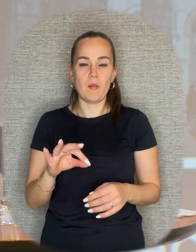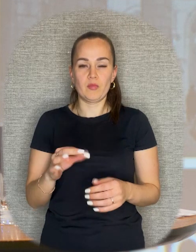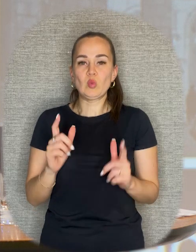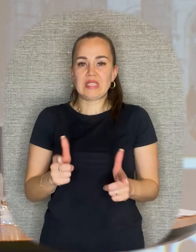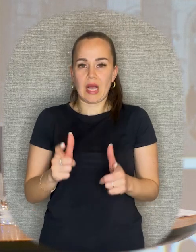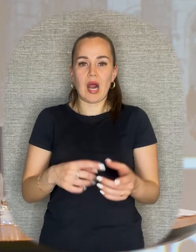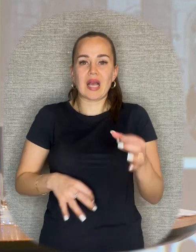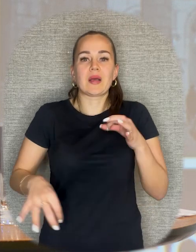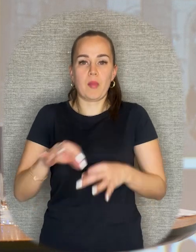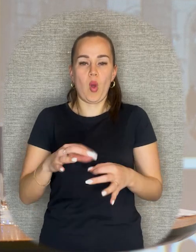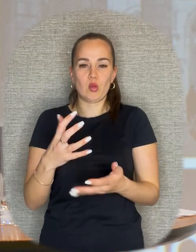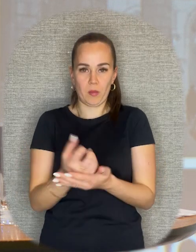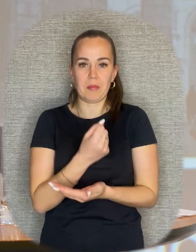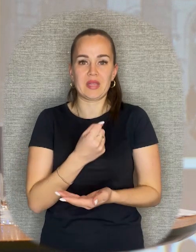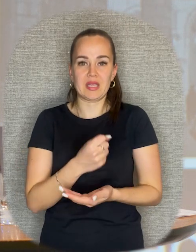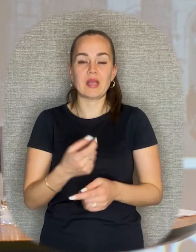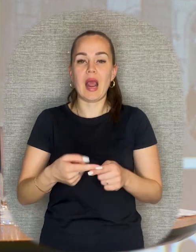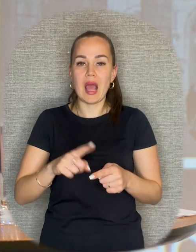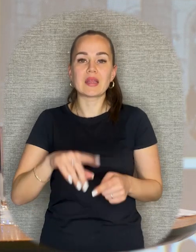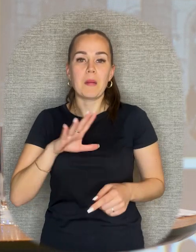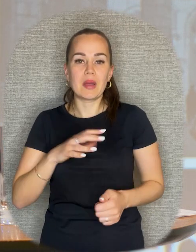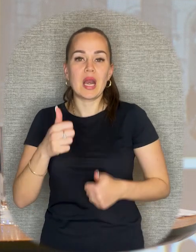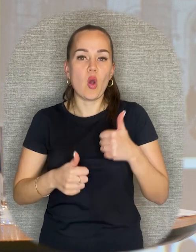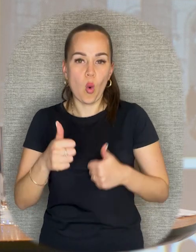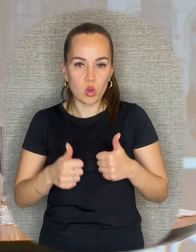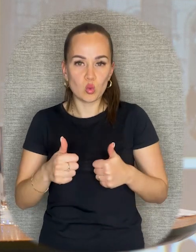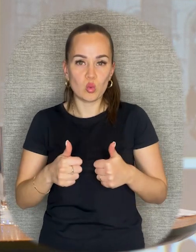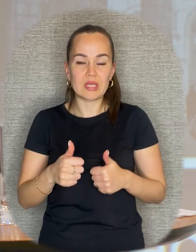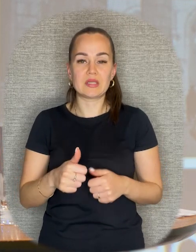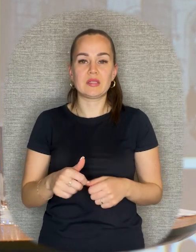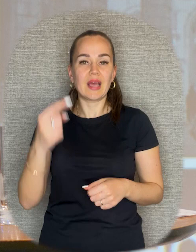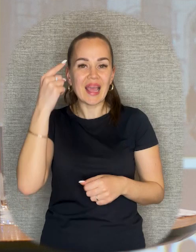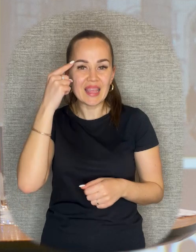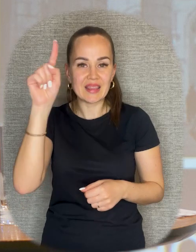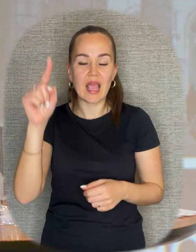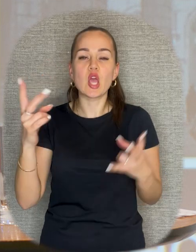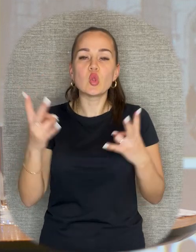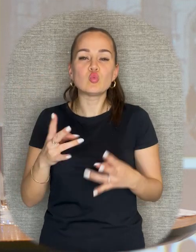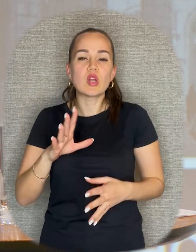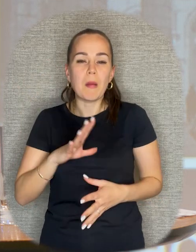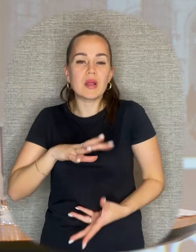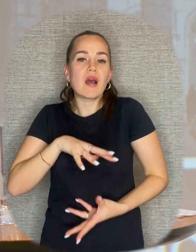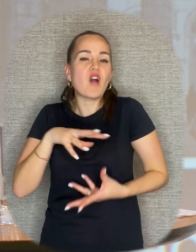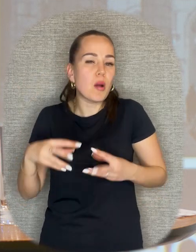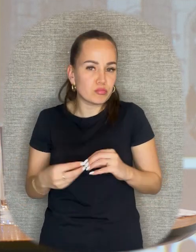часть этих проектов и не предполагалась к реализации вот буквально по Согласно проекту победителю это